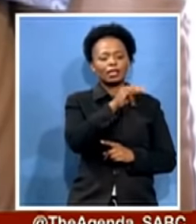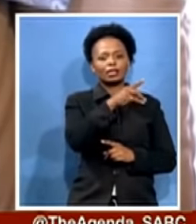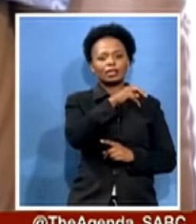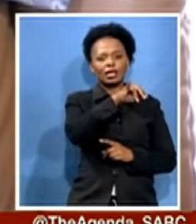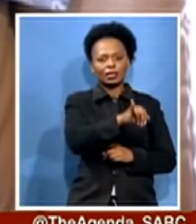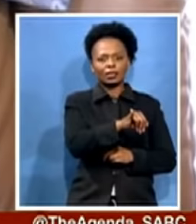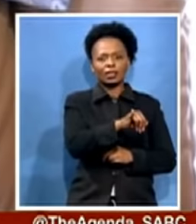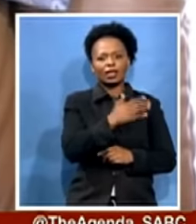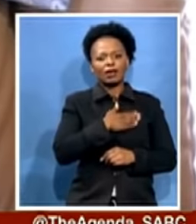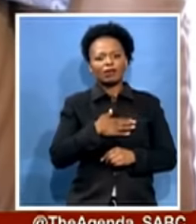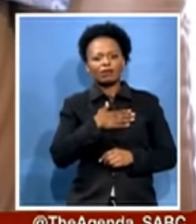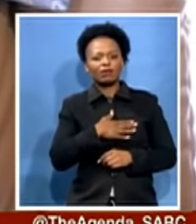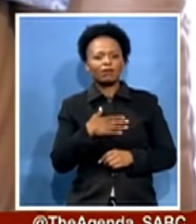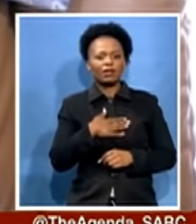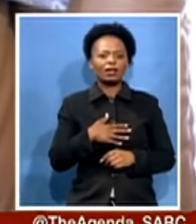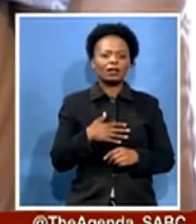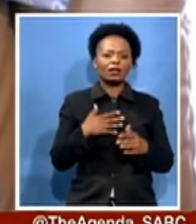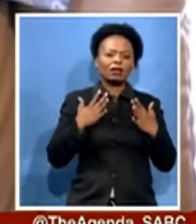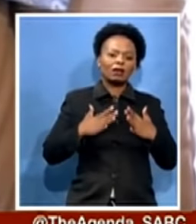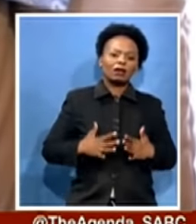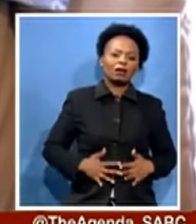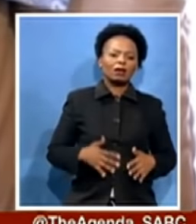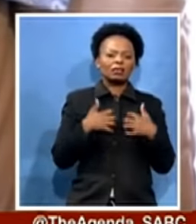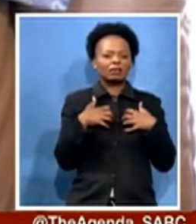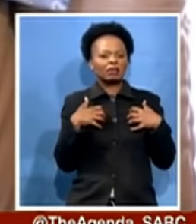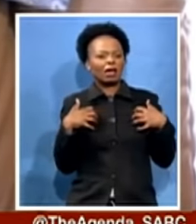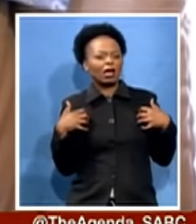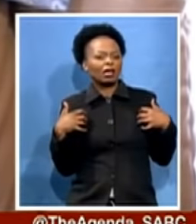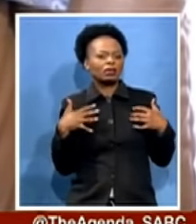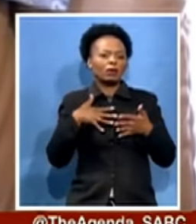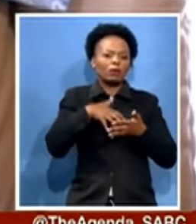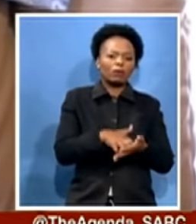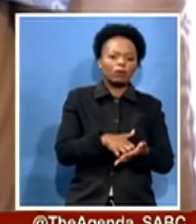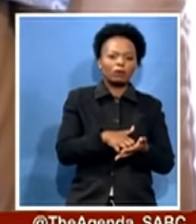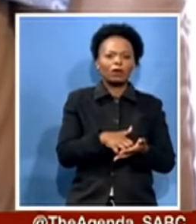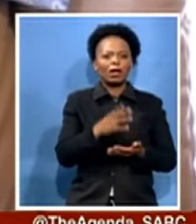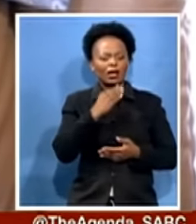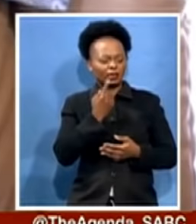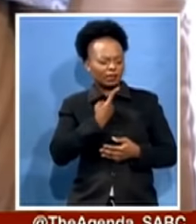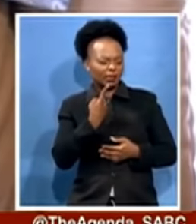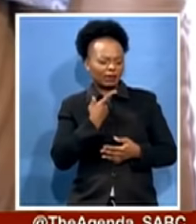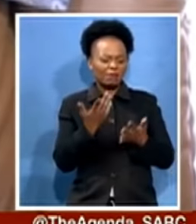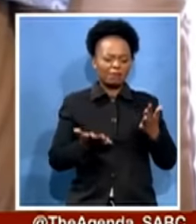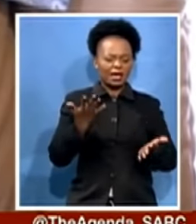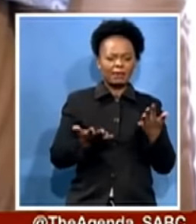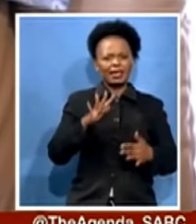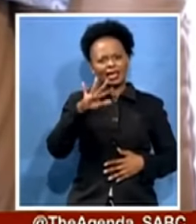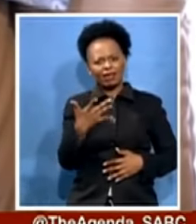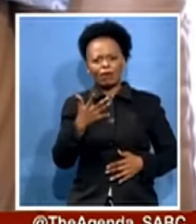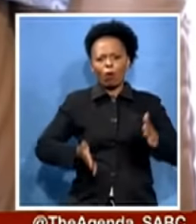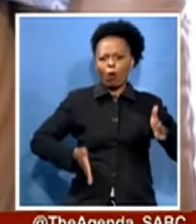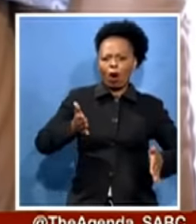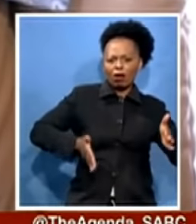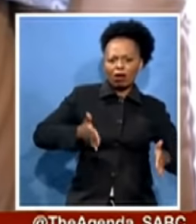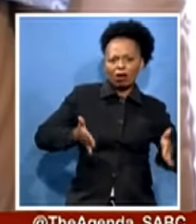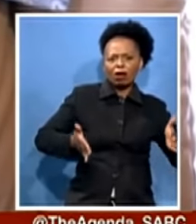efila i-stress ukuthi kwenzakalani kuye, wasethi mhlawumbe uma inyakaza uzoba right. Wabese